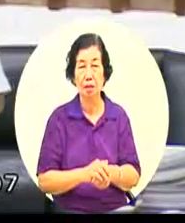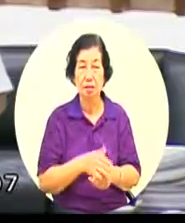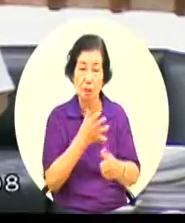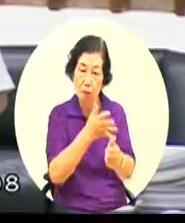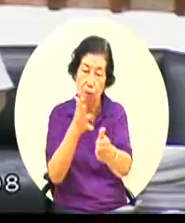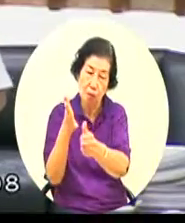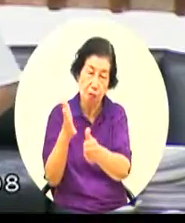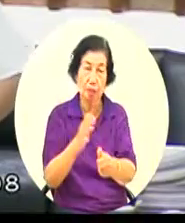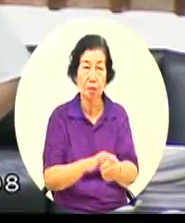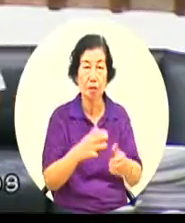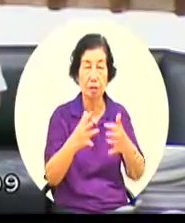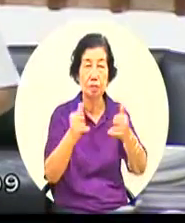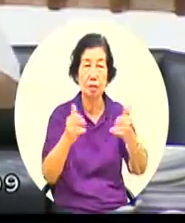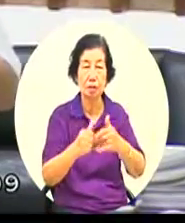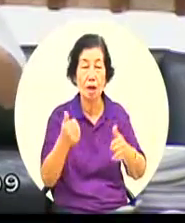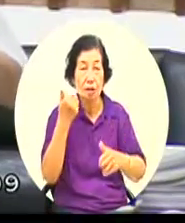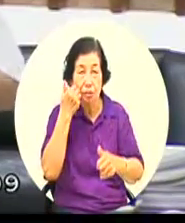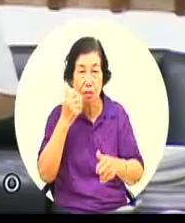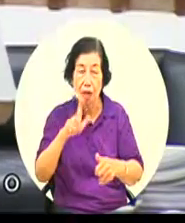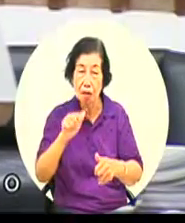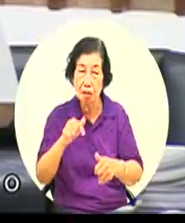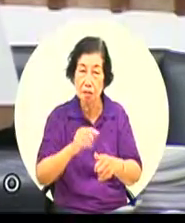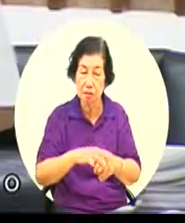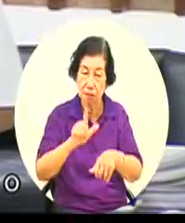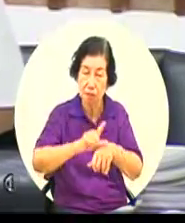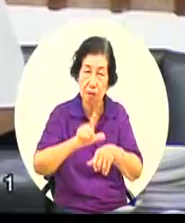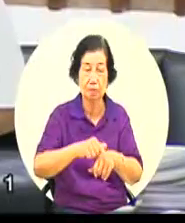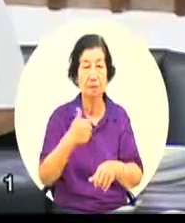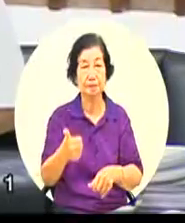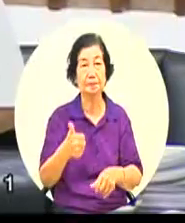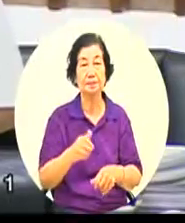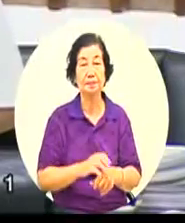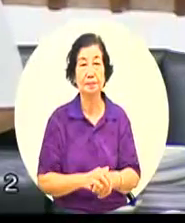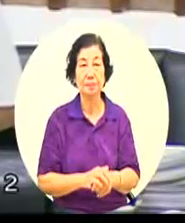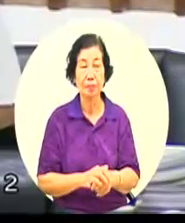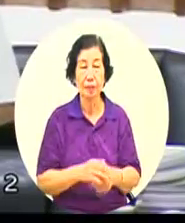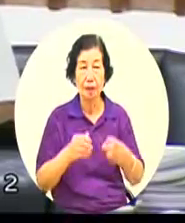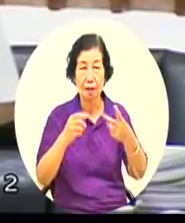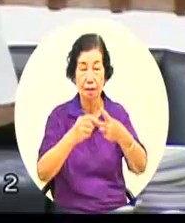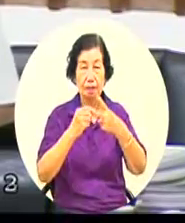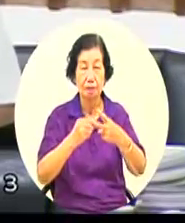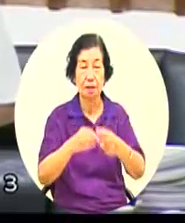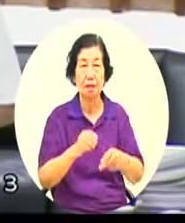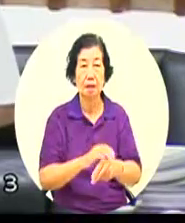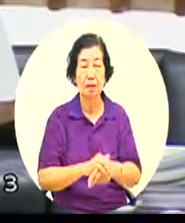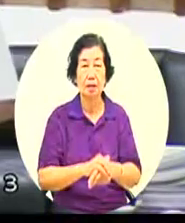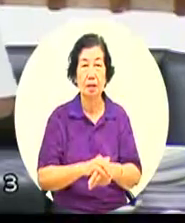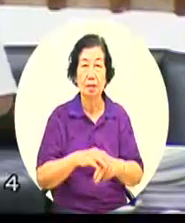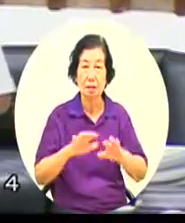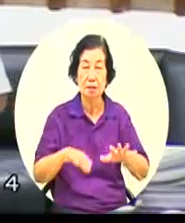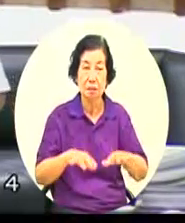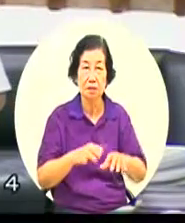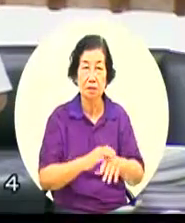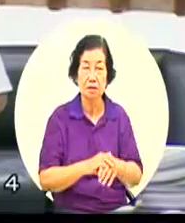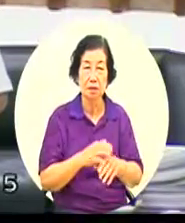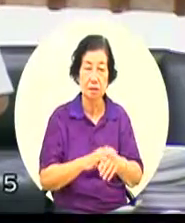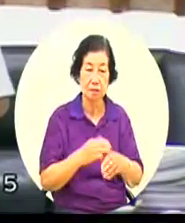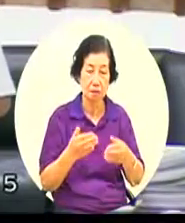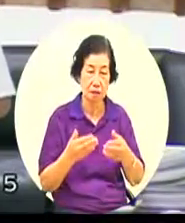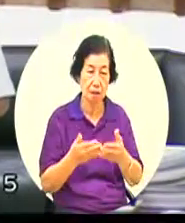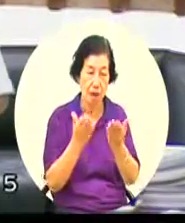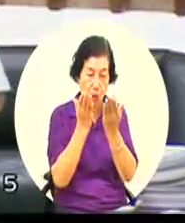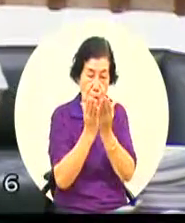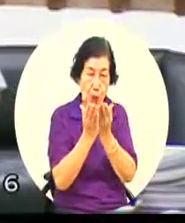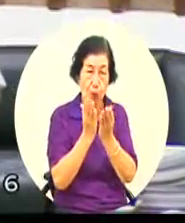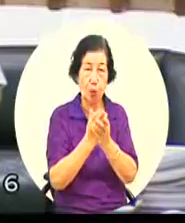上课了。第二呢，教学的内容是什么呢？正是文凭主义，正是升学主义，所